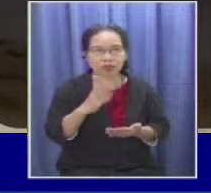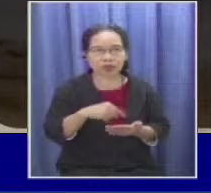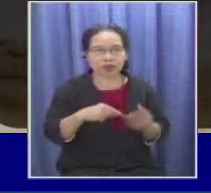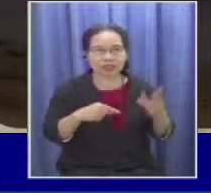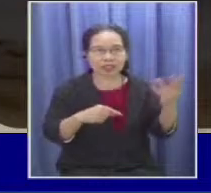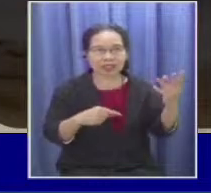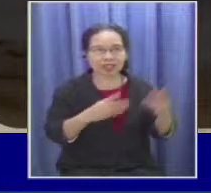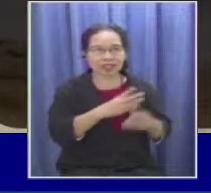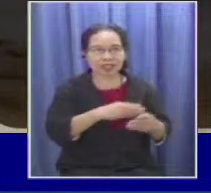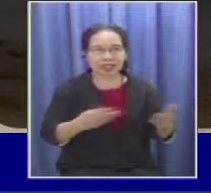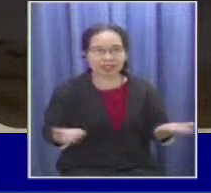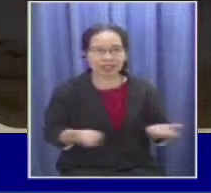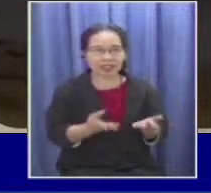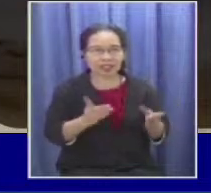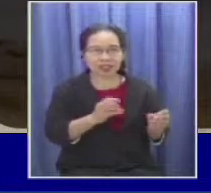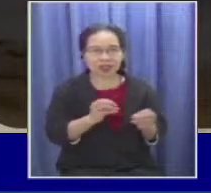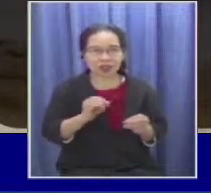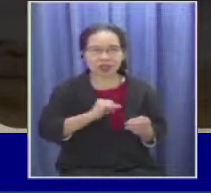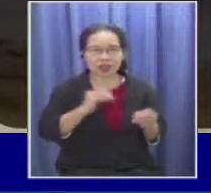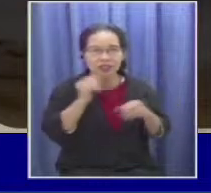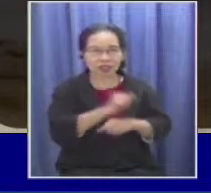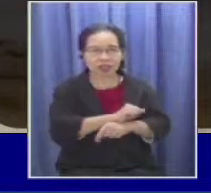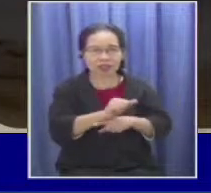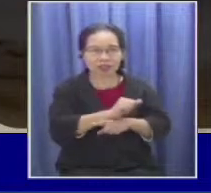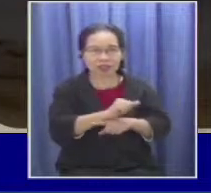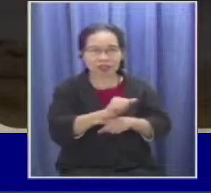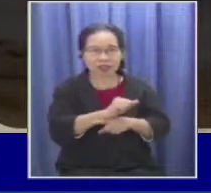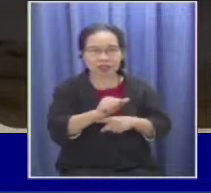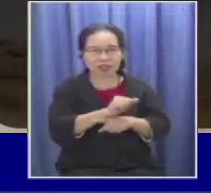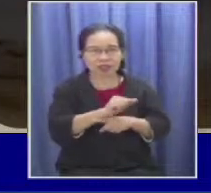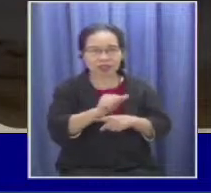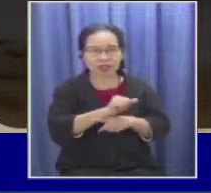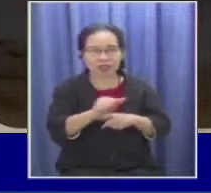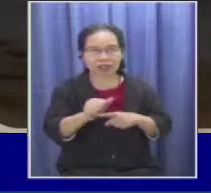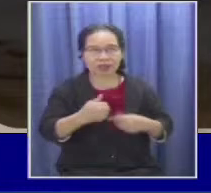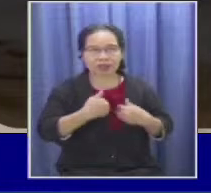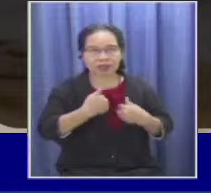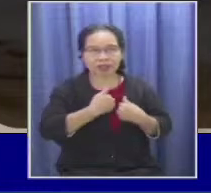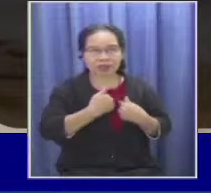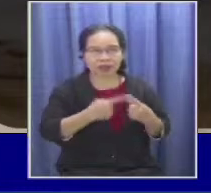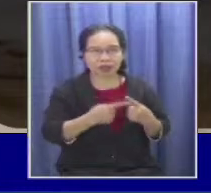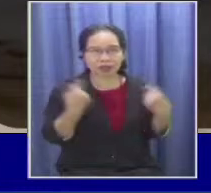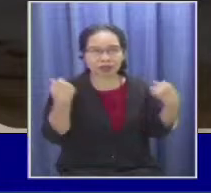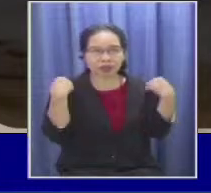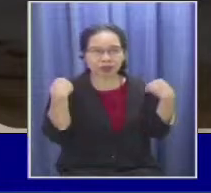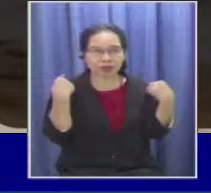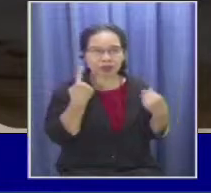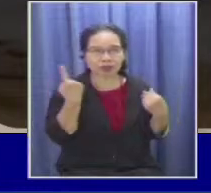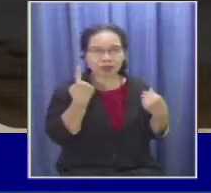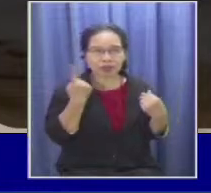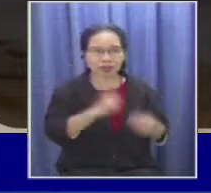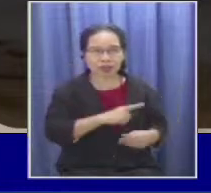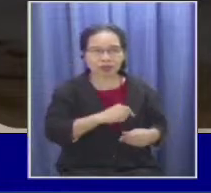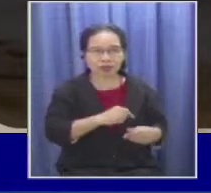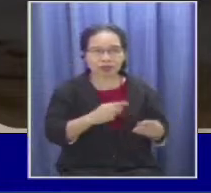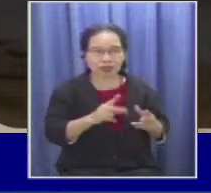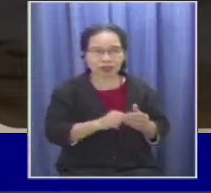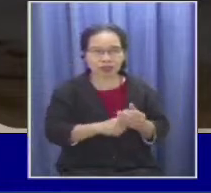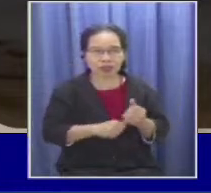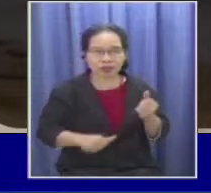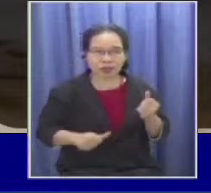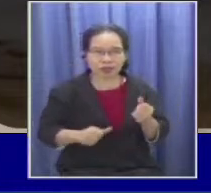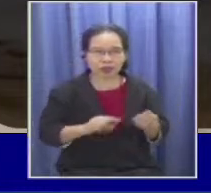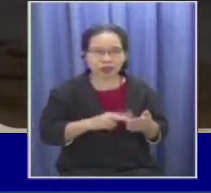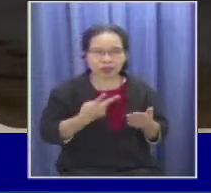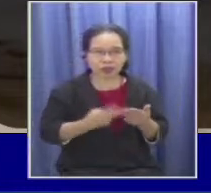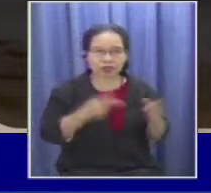na meso me ho mehwɛ sɛ menya ahonimu a emu inifo ahonimu